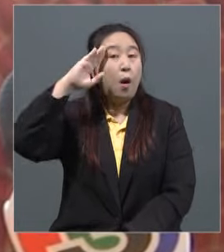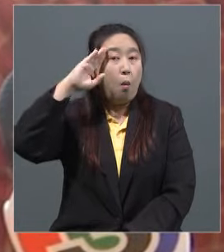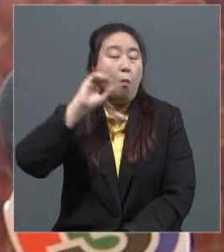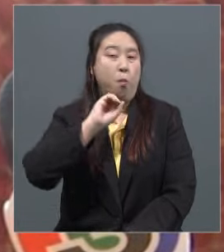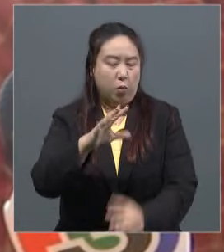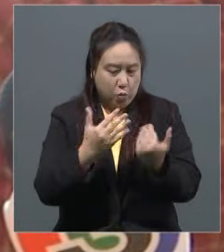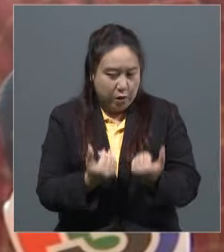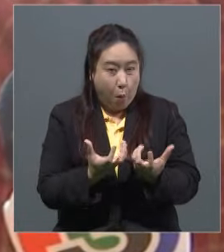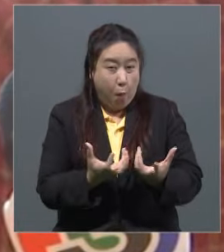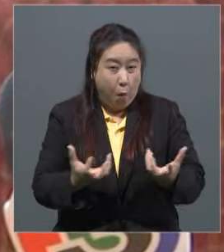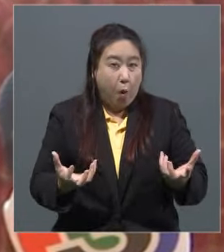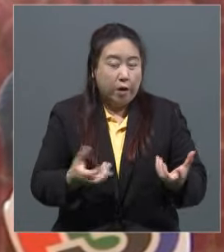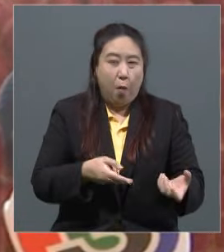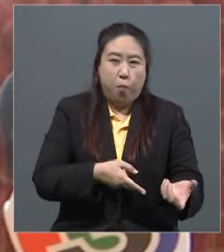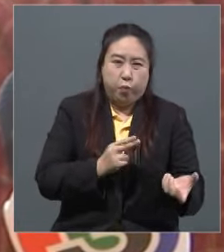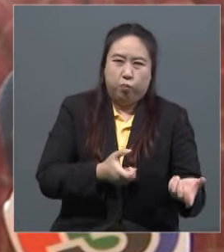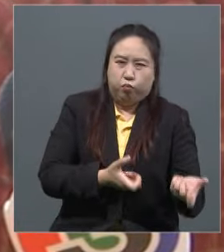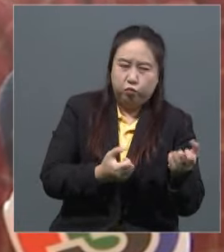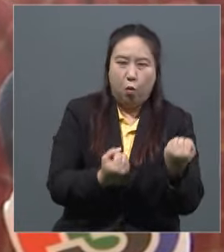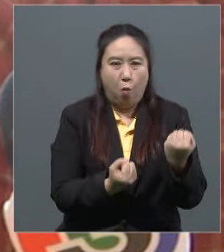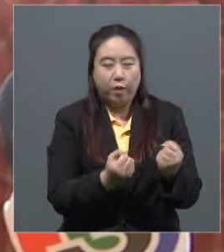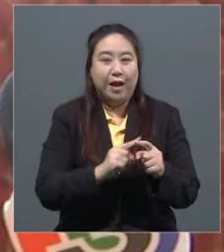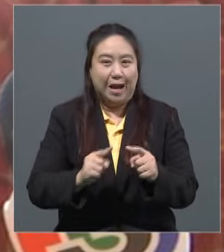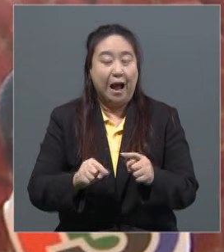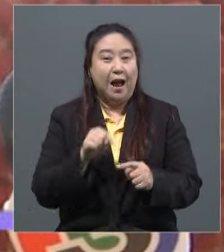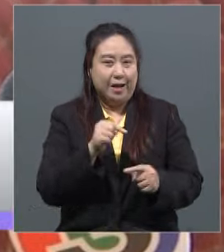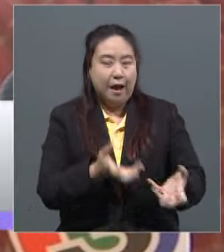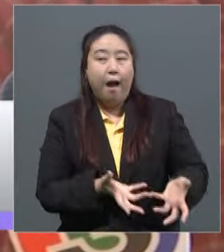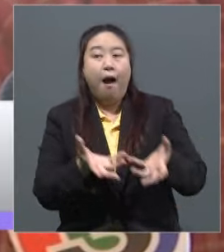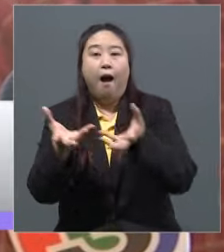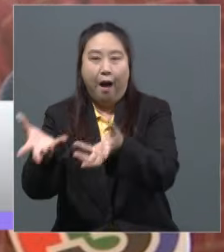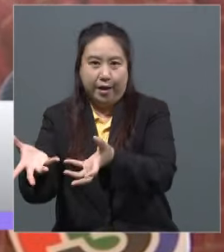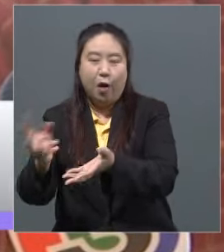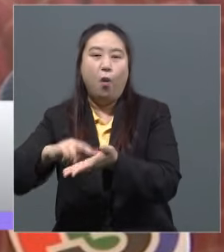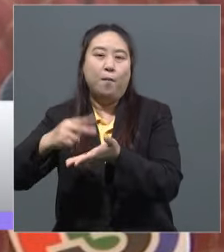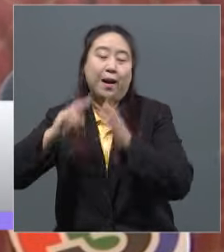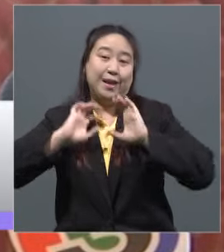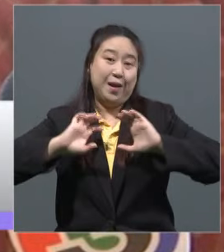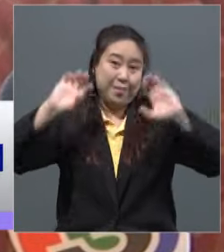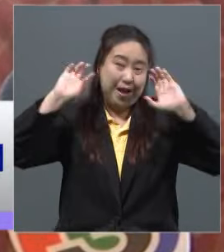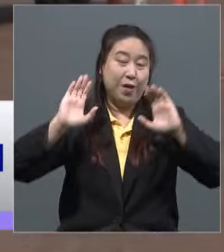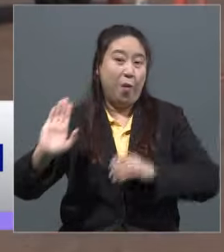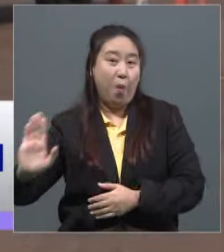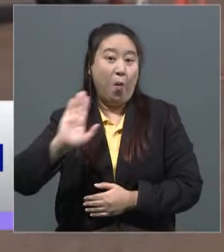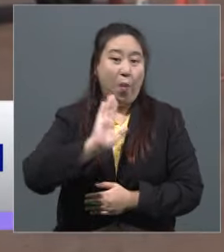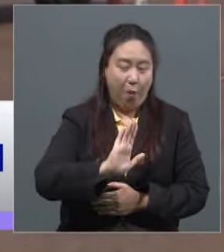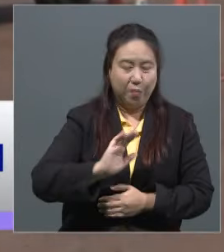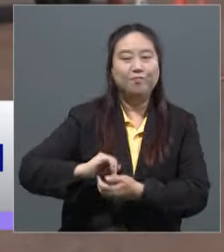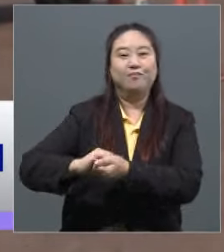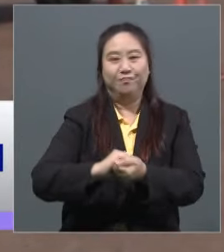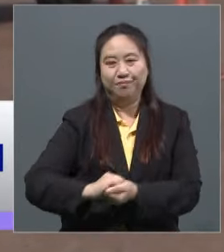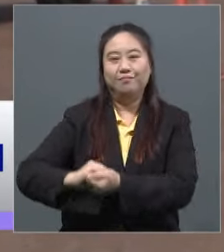ยุทธปกรณครั้งนี้แสดงถึงความเชื่อมั่นและความสัมพันธ์อันดีระหว่างรัฐบาล 2ประเทศผ่านการดำเนินการของสถาบัน